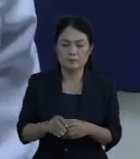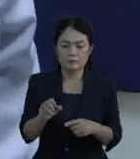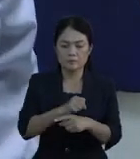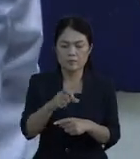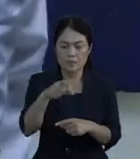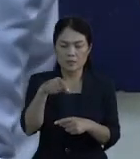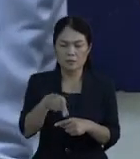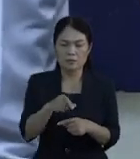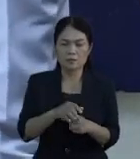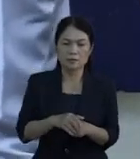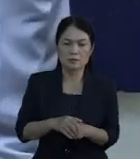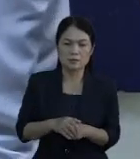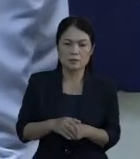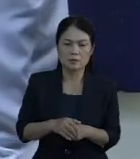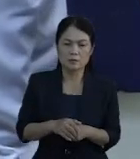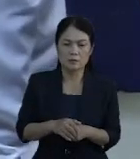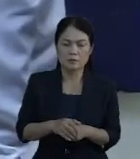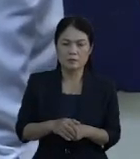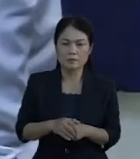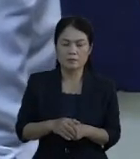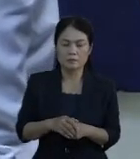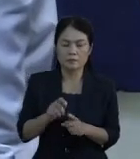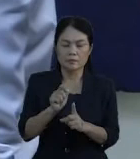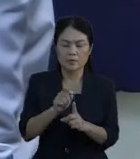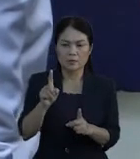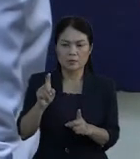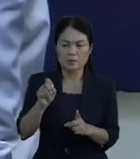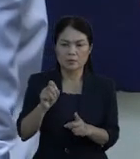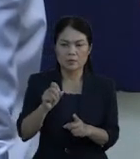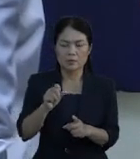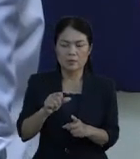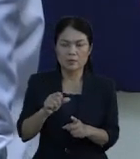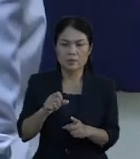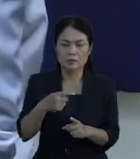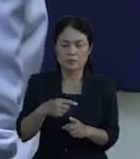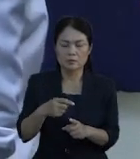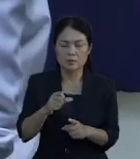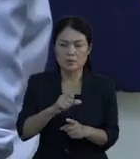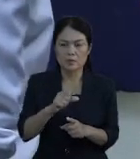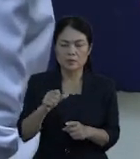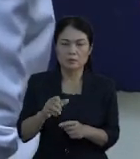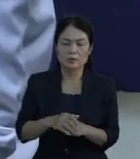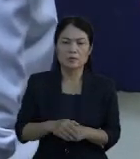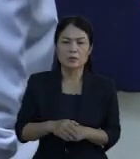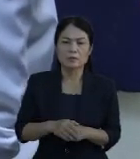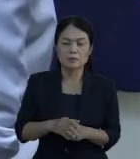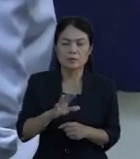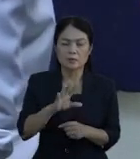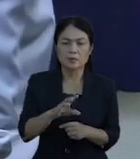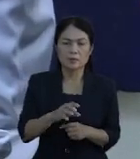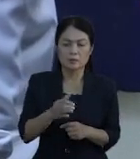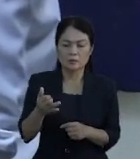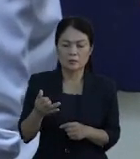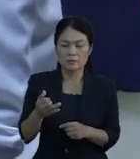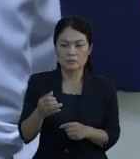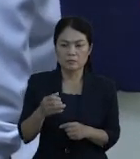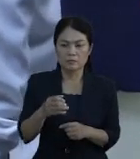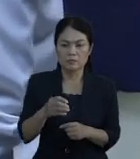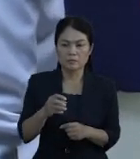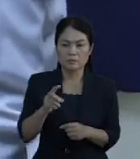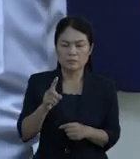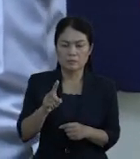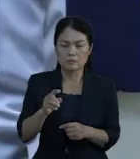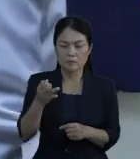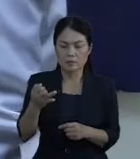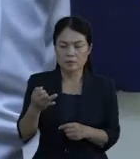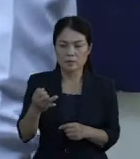cò bò dướng thì muối rìa đắp rồi bón mờn sàn liền pram liền buồn sàn phần mờn bay bón rồi